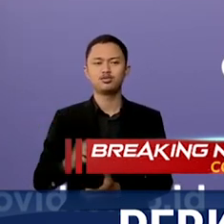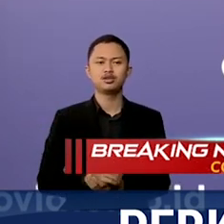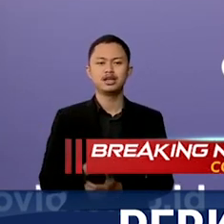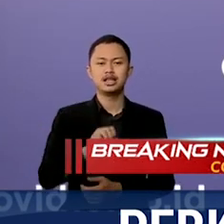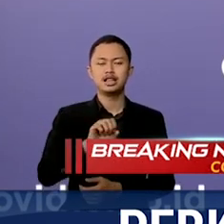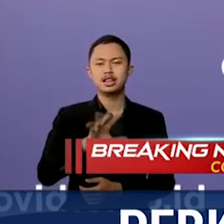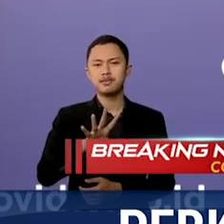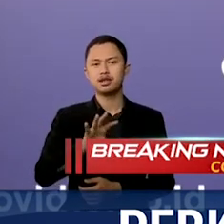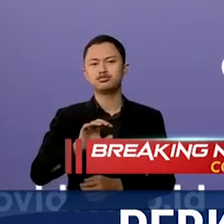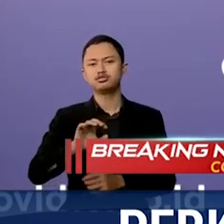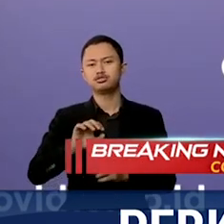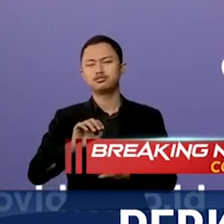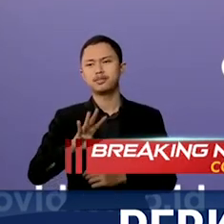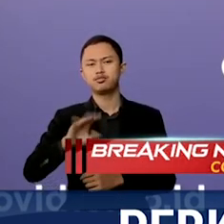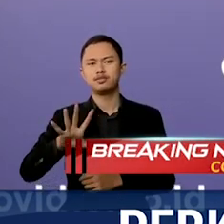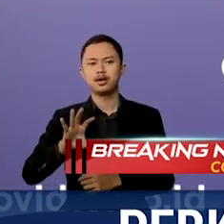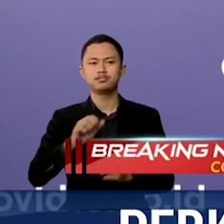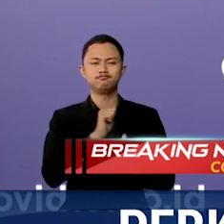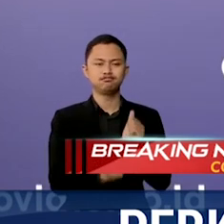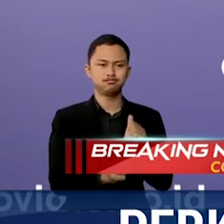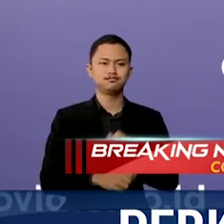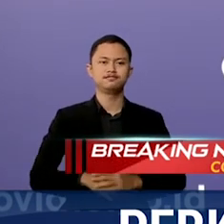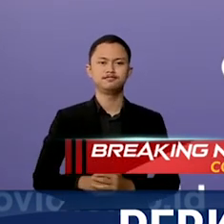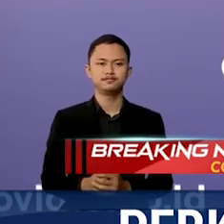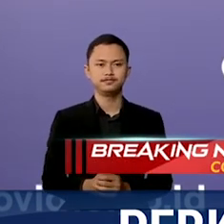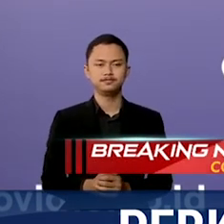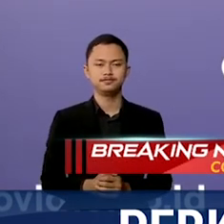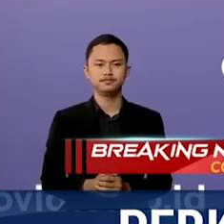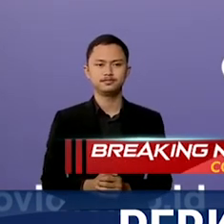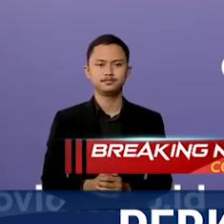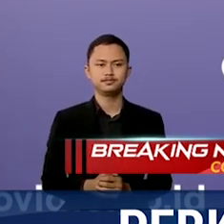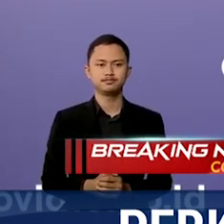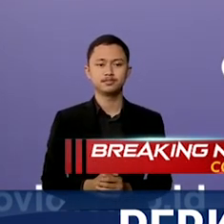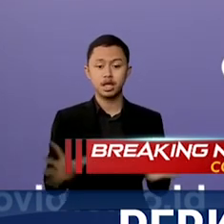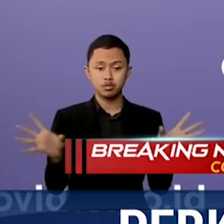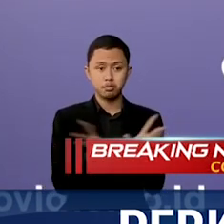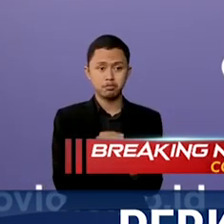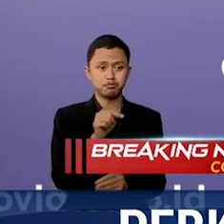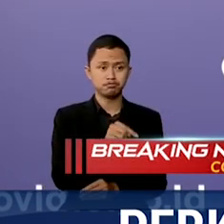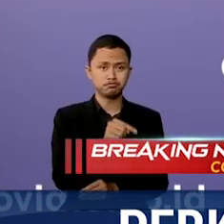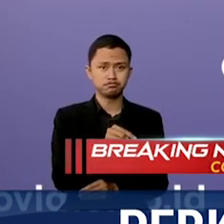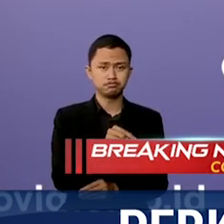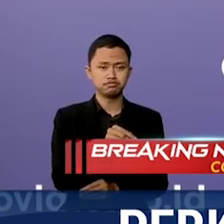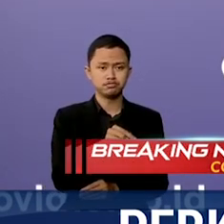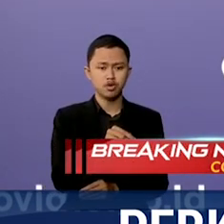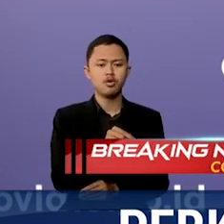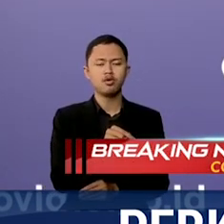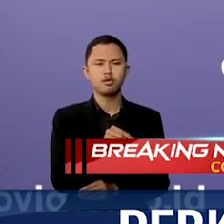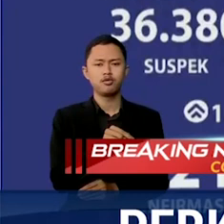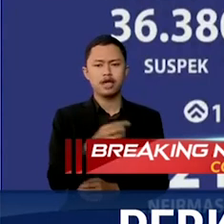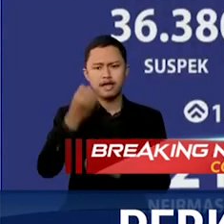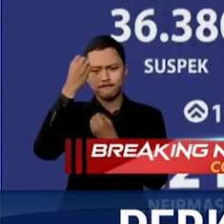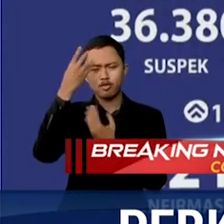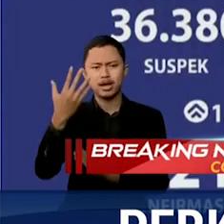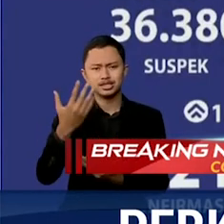1234566 spesimen dari jumlah ini kita dapatkan konfirmasi kasus